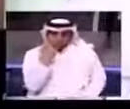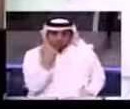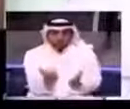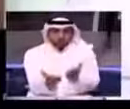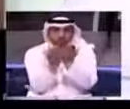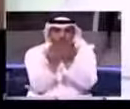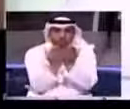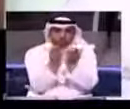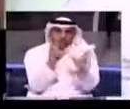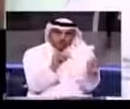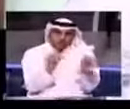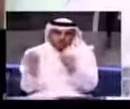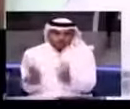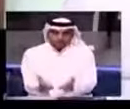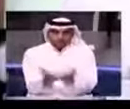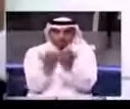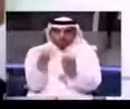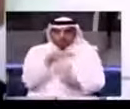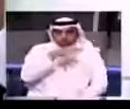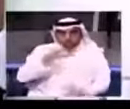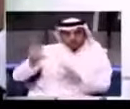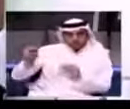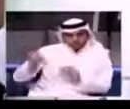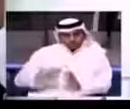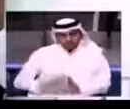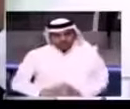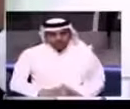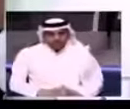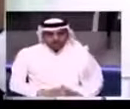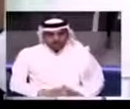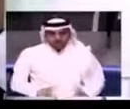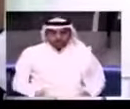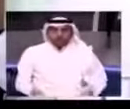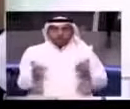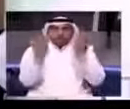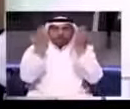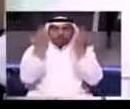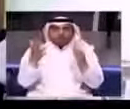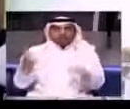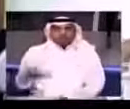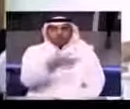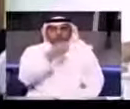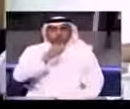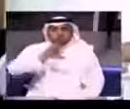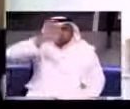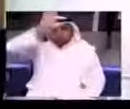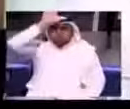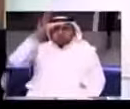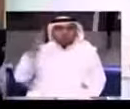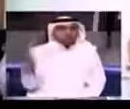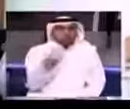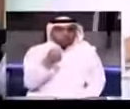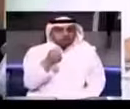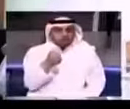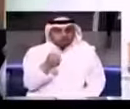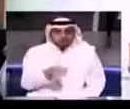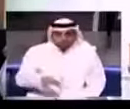وجل وقول، شوف الدعاء اللي علمه النبي صلى الله عليه وسلم، قال قل اللهم يا مالك الملك، قلها